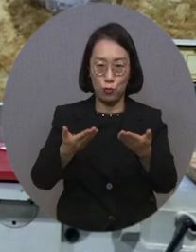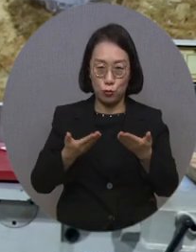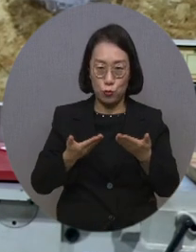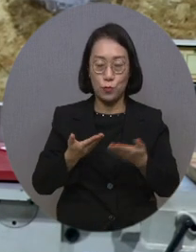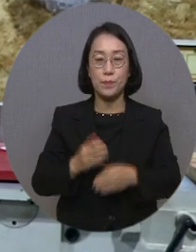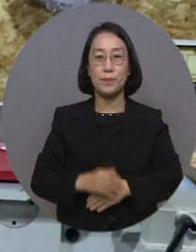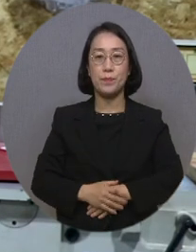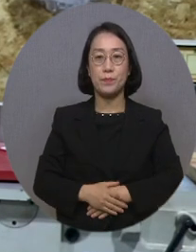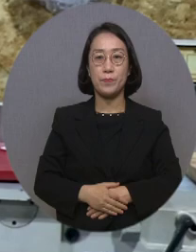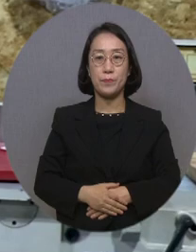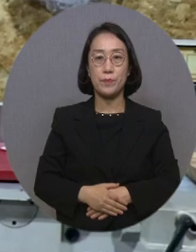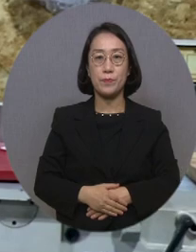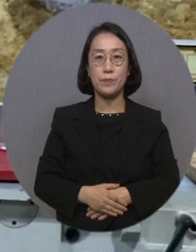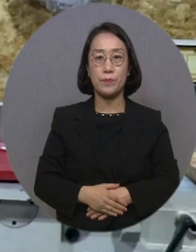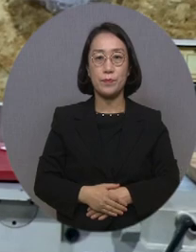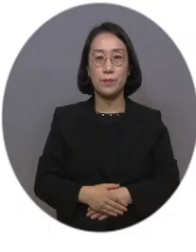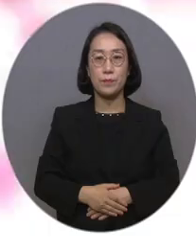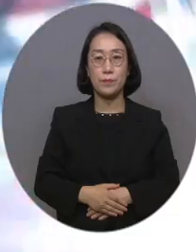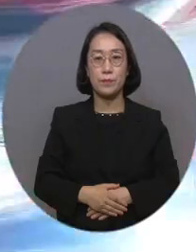복지티비 뉴스 이소연입니다